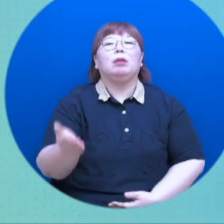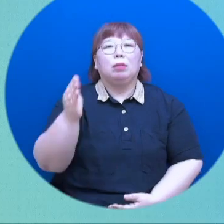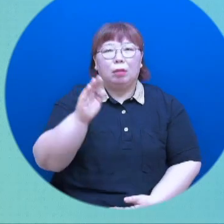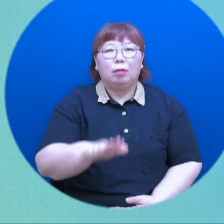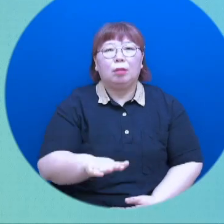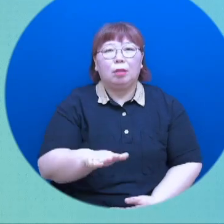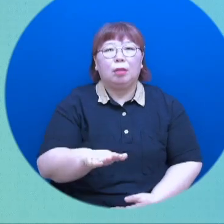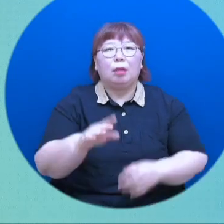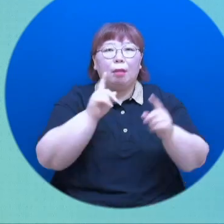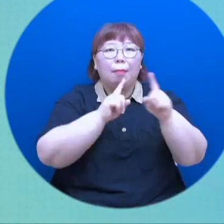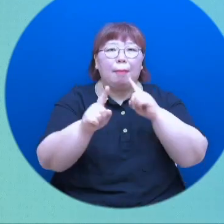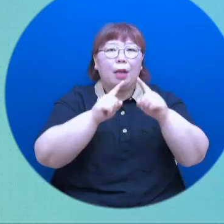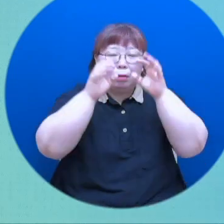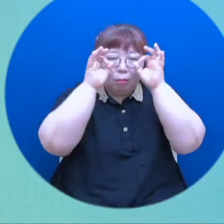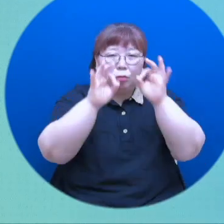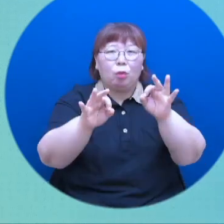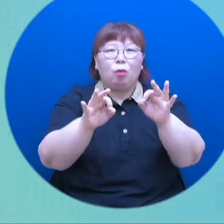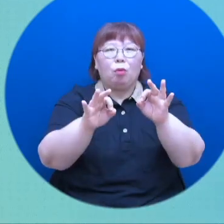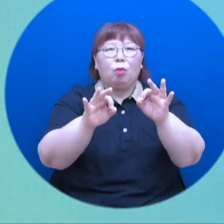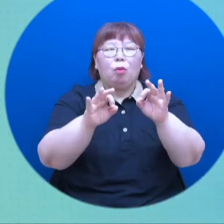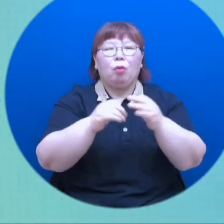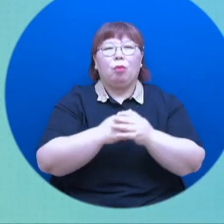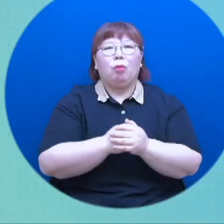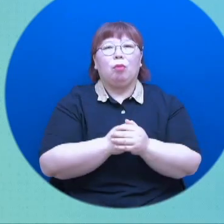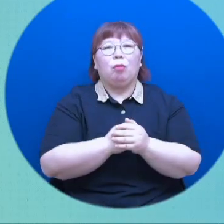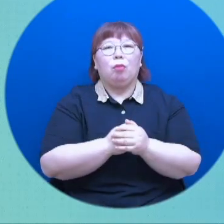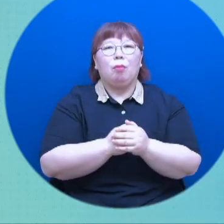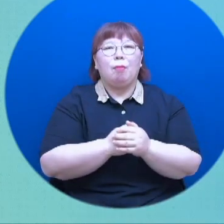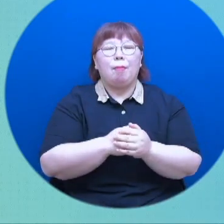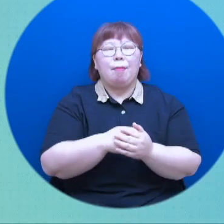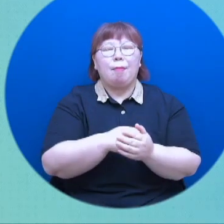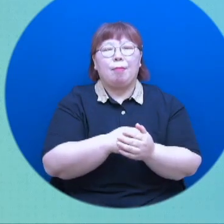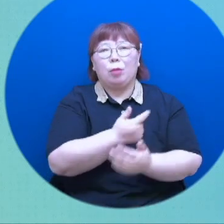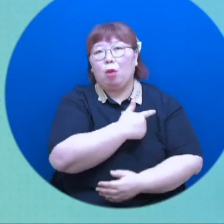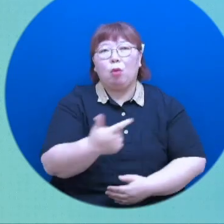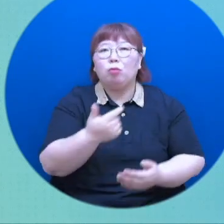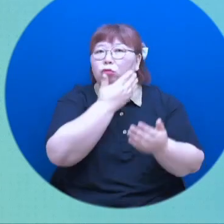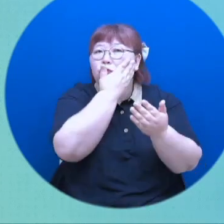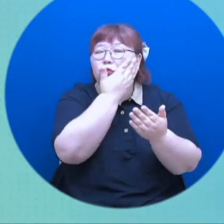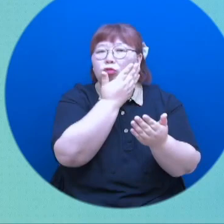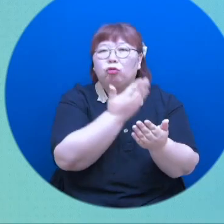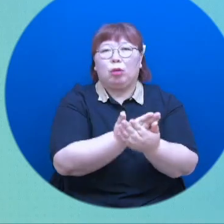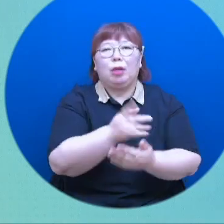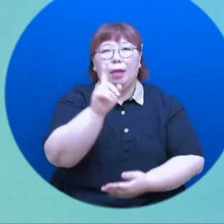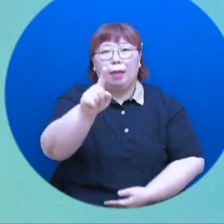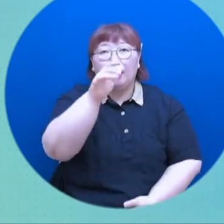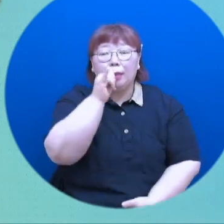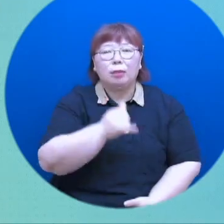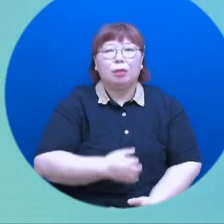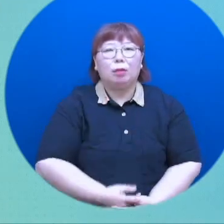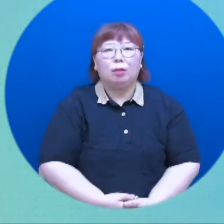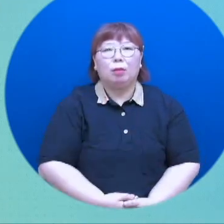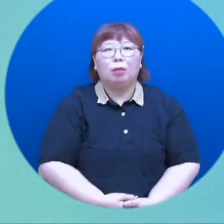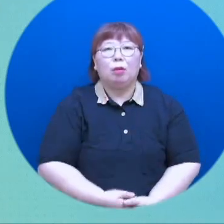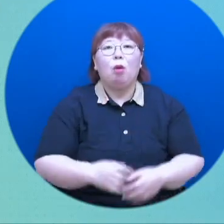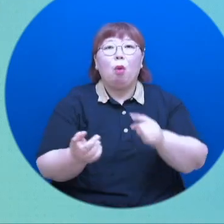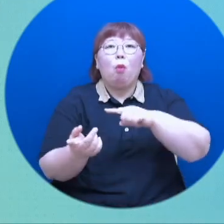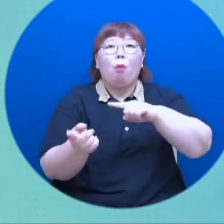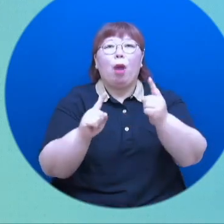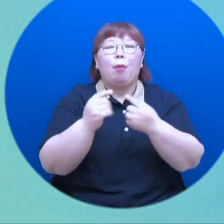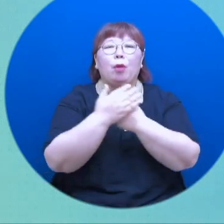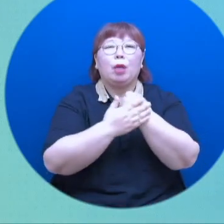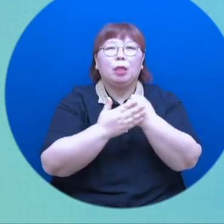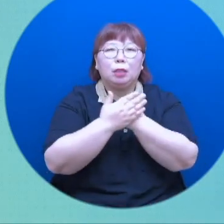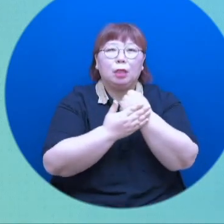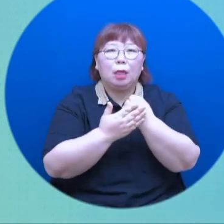말씀을 보면서 매우 중요한 사실을 알아야 해요. 이렇게 회복의 은혜를